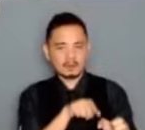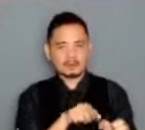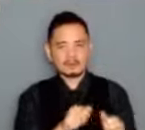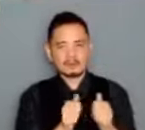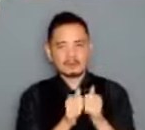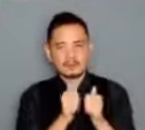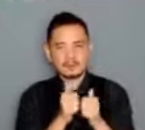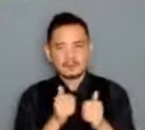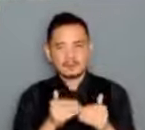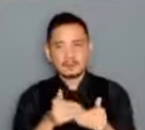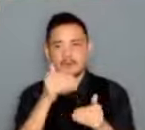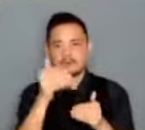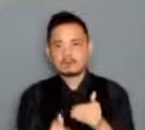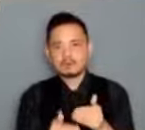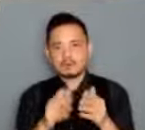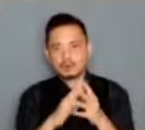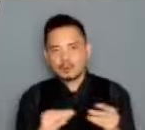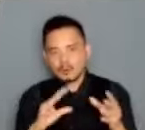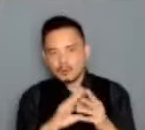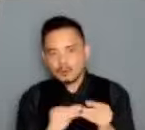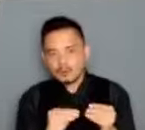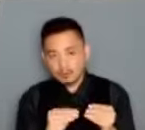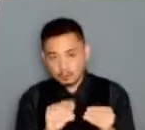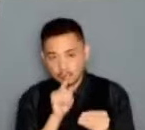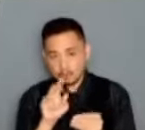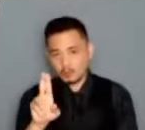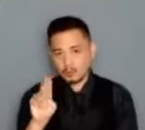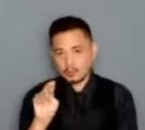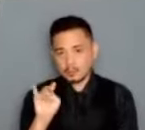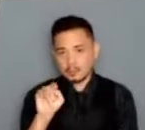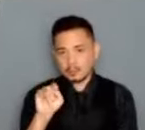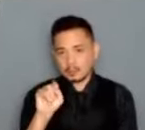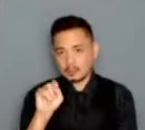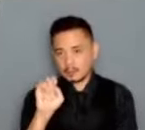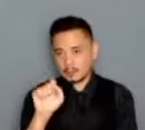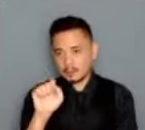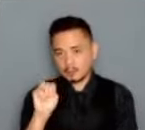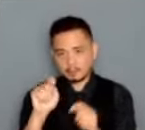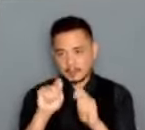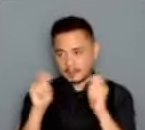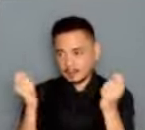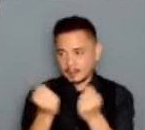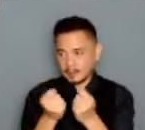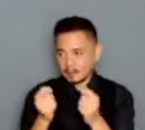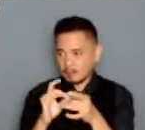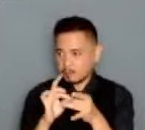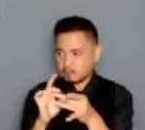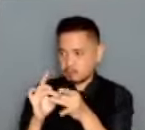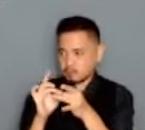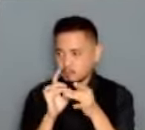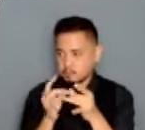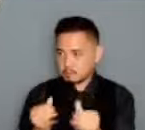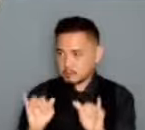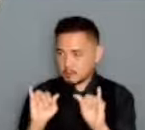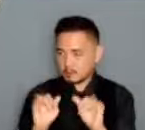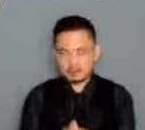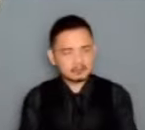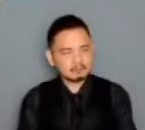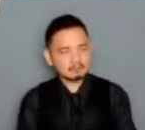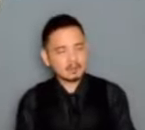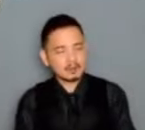kung buo pa ba ang unit team. Kamakailan lang ay sinagot ito ni VP Sara. Unit team was the tandem during